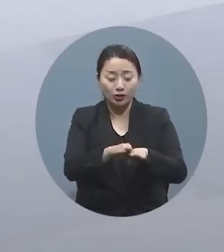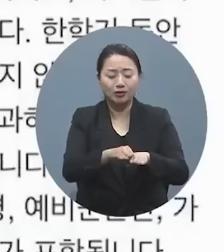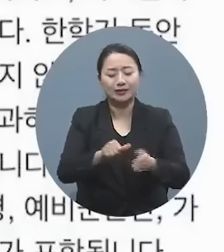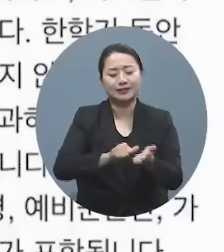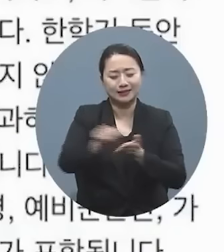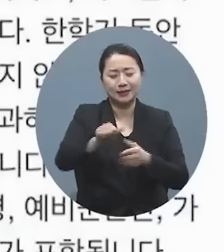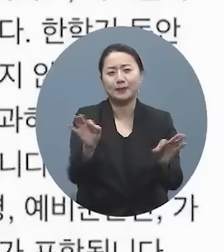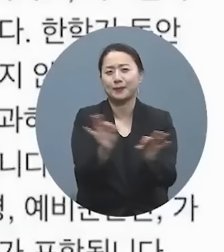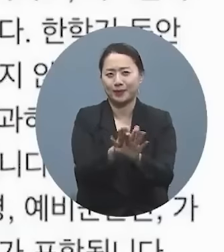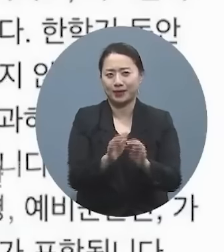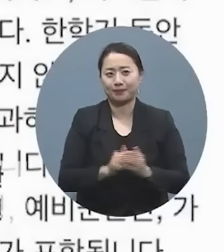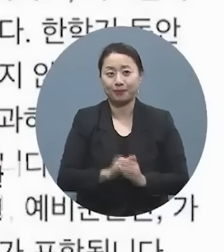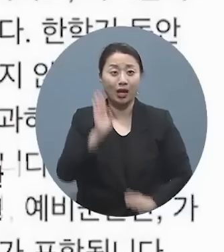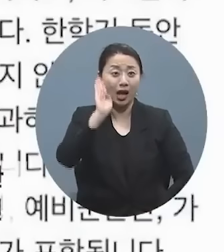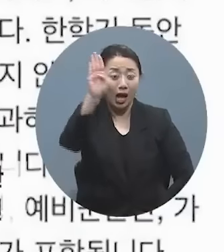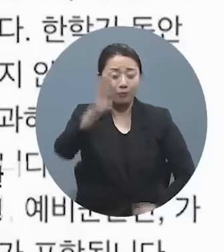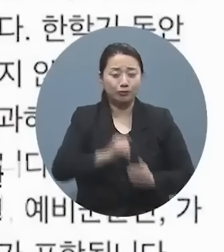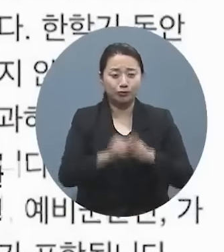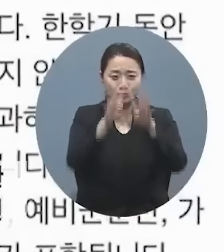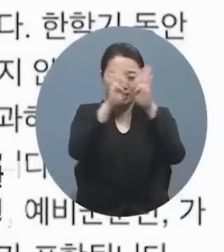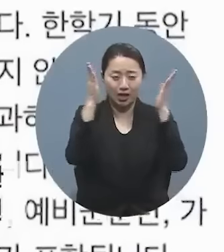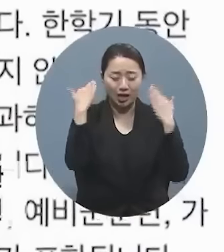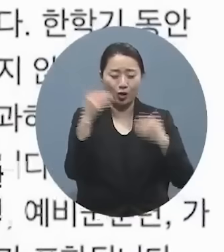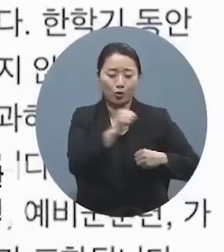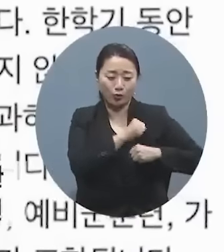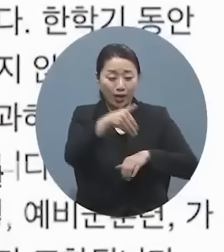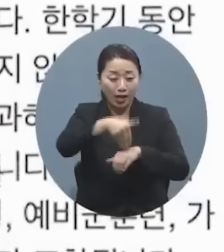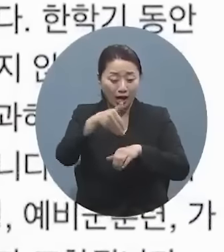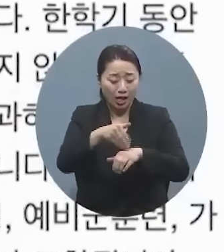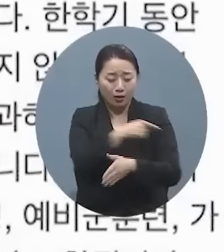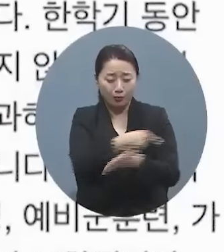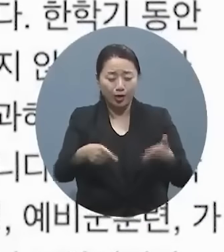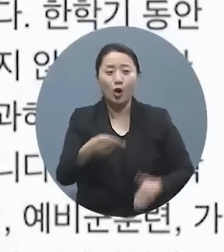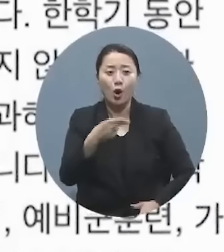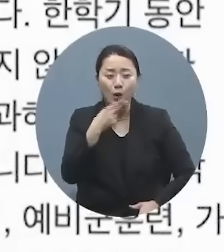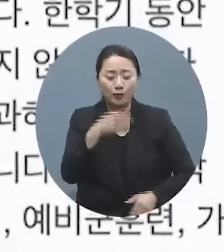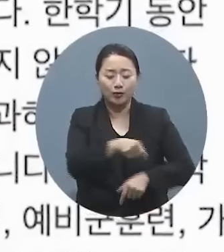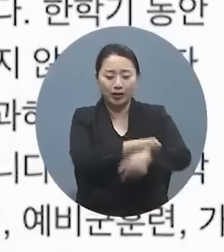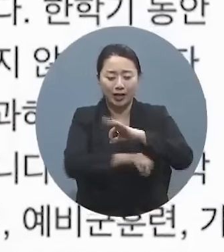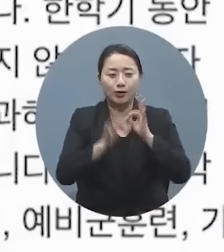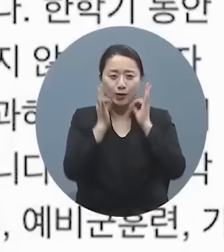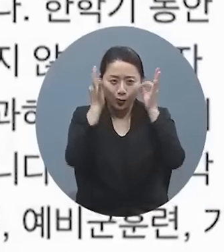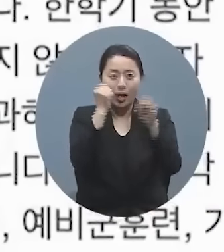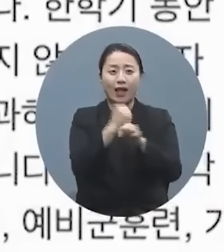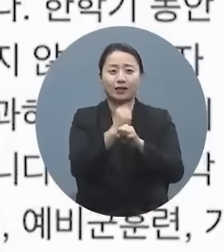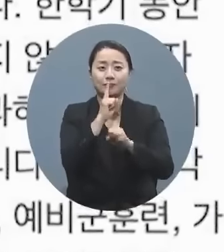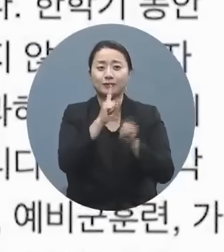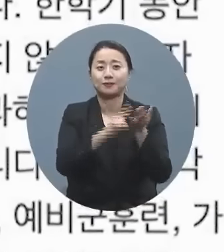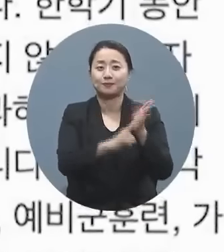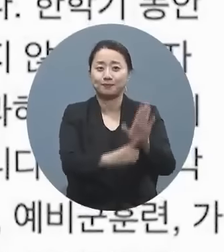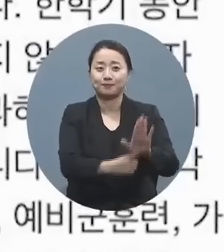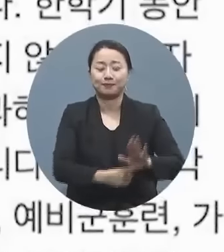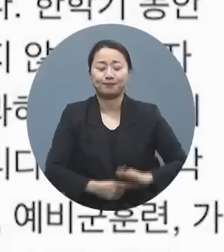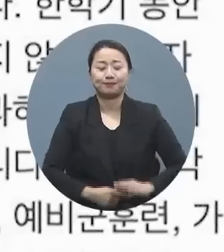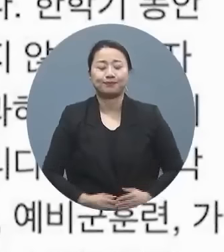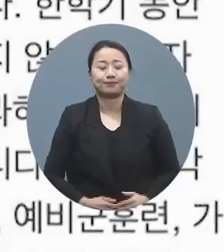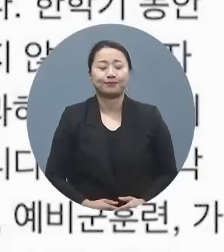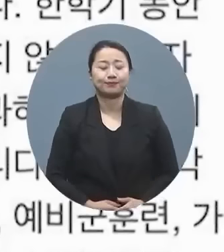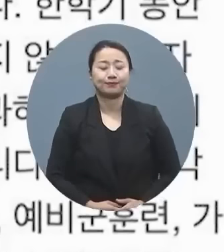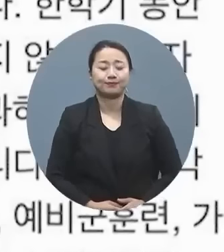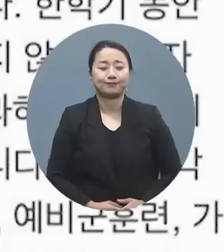밝혔습니다 대학은 앞으로 예비군 관련 분리한 처우가 발생하지 않도록 지속적으로 노력하겠다고 말했습니다 MBC 뉴스